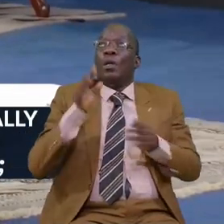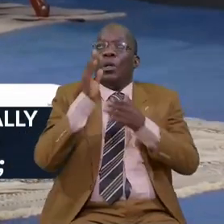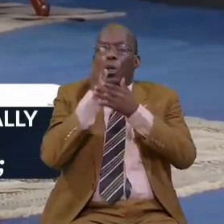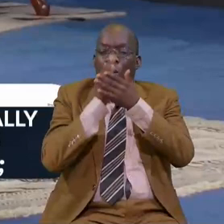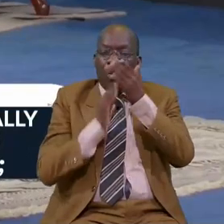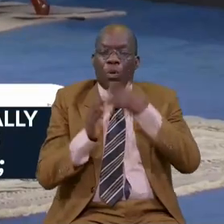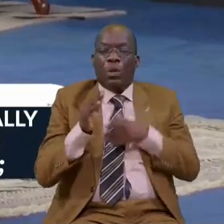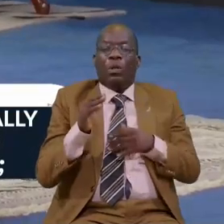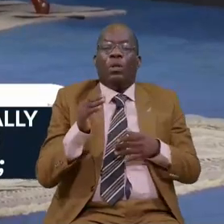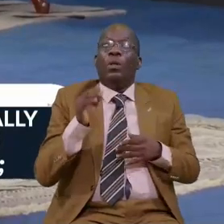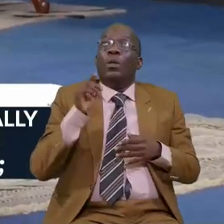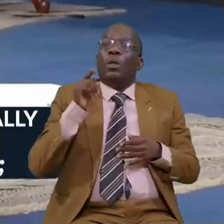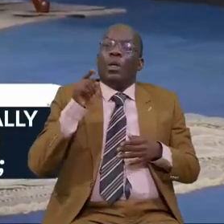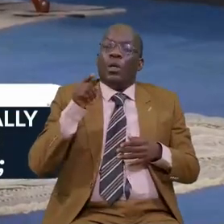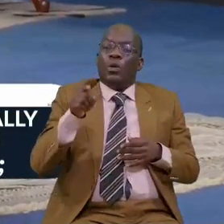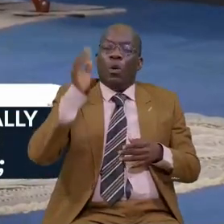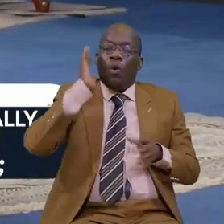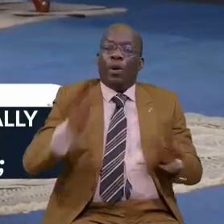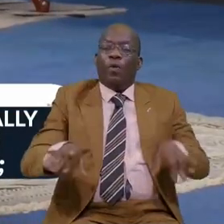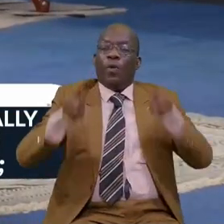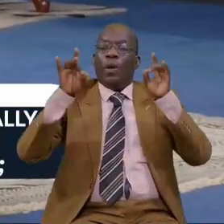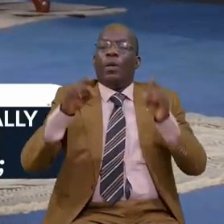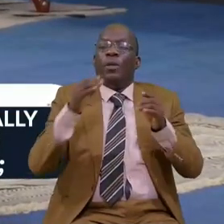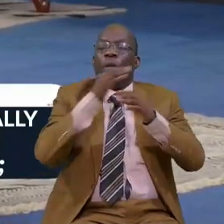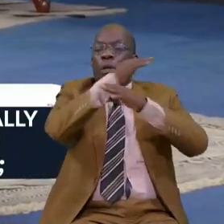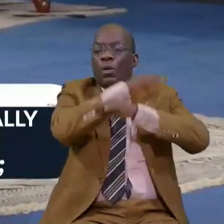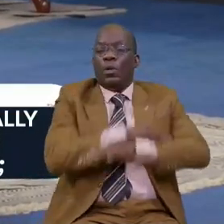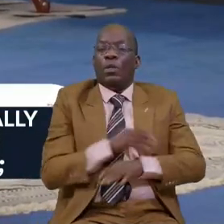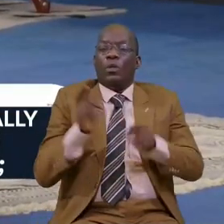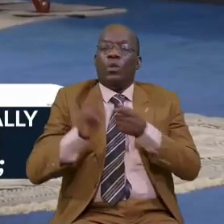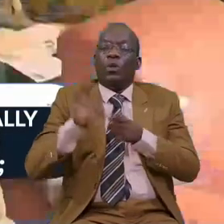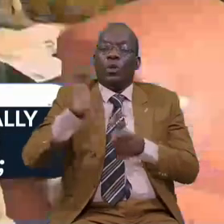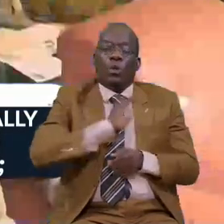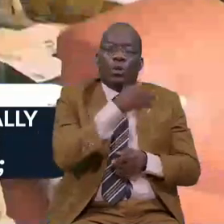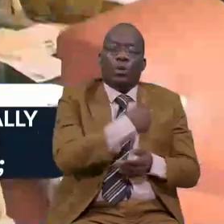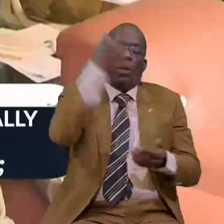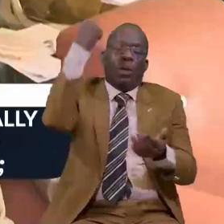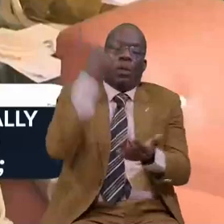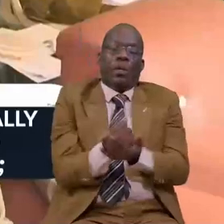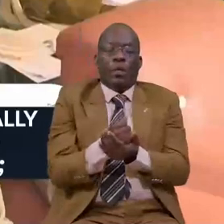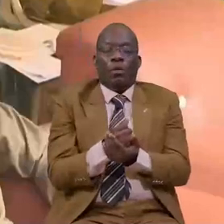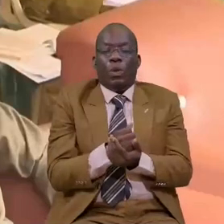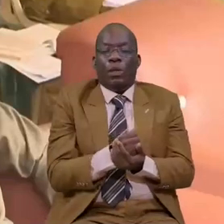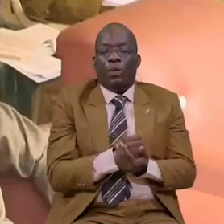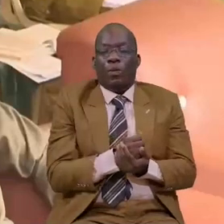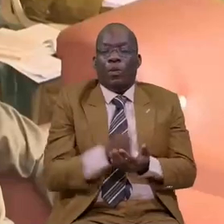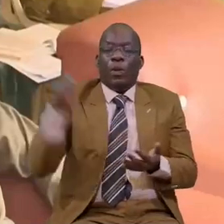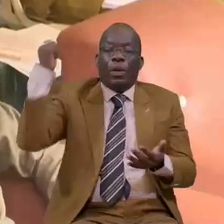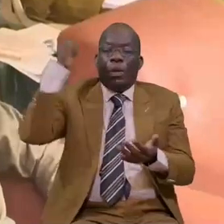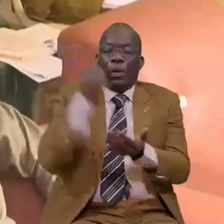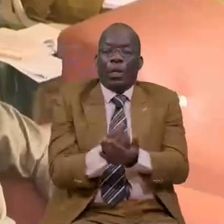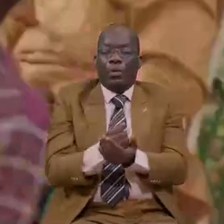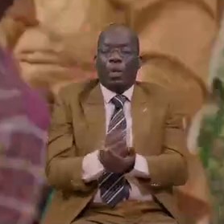instructions, car je suis doux et humble de cœur. Et vous trouverez le repos, du repos pour vos